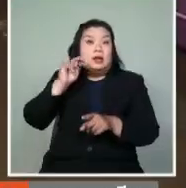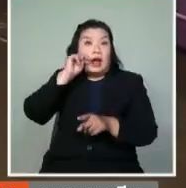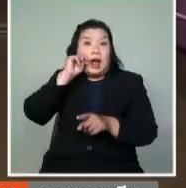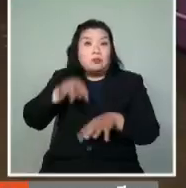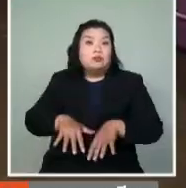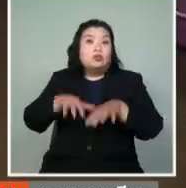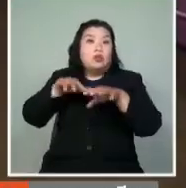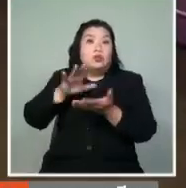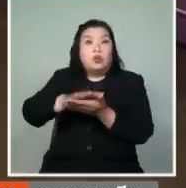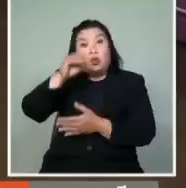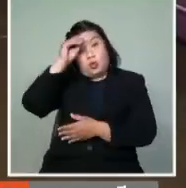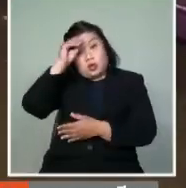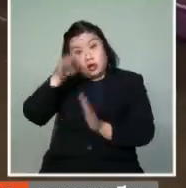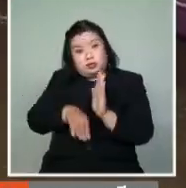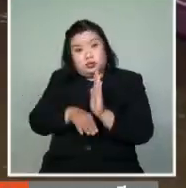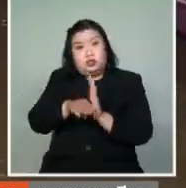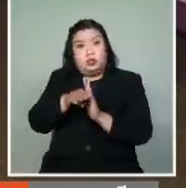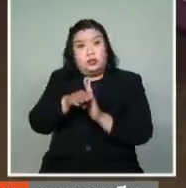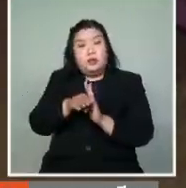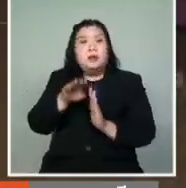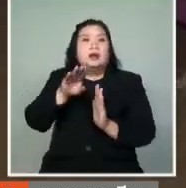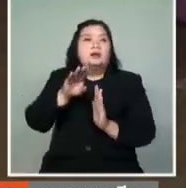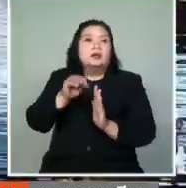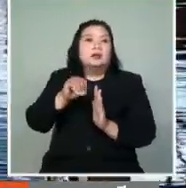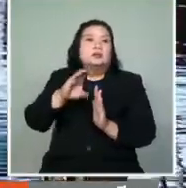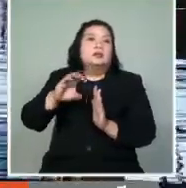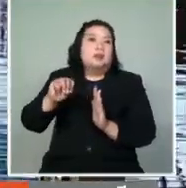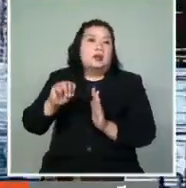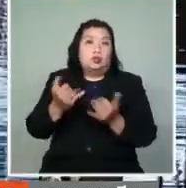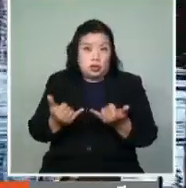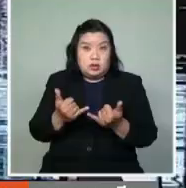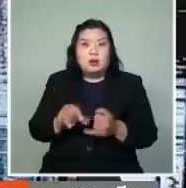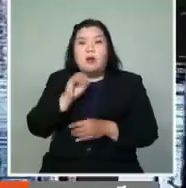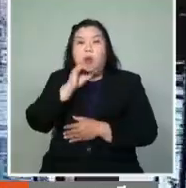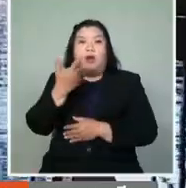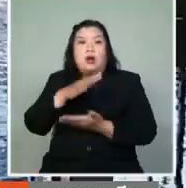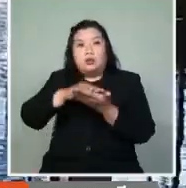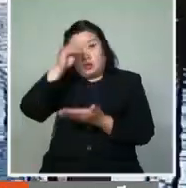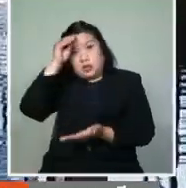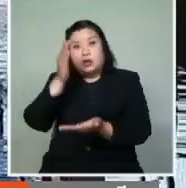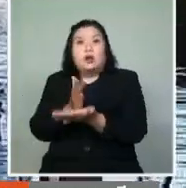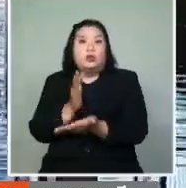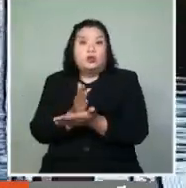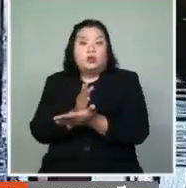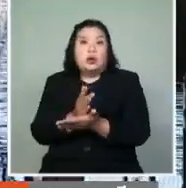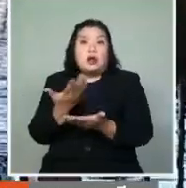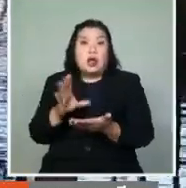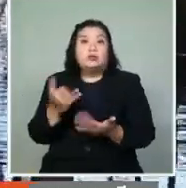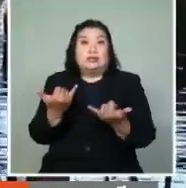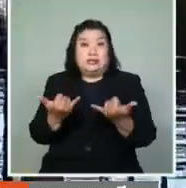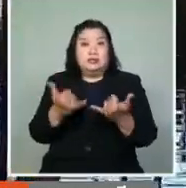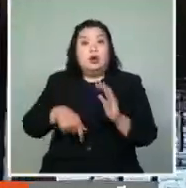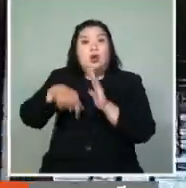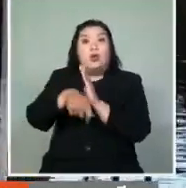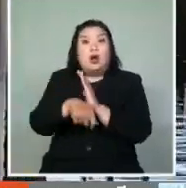ทั่วทั้งโรงเรียนบางจุดเนี่ยน้ำท่วมลึกกว่า40เซนติเมตรทางโรงเรียนก็ได้มีการประกาศหยุดเรียนชั่วคราวสภาพอากาศในพื้นที่จังหวัดน